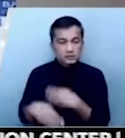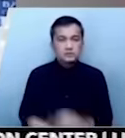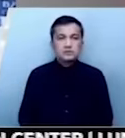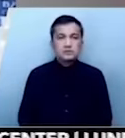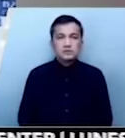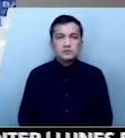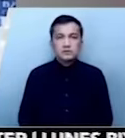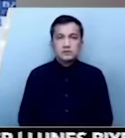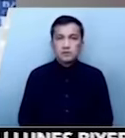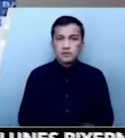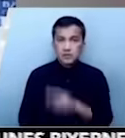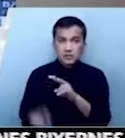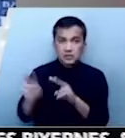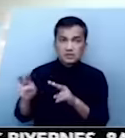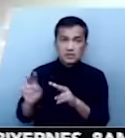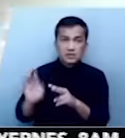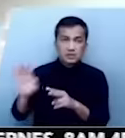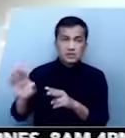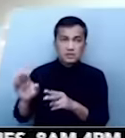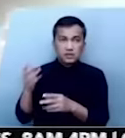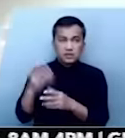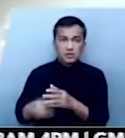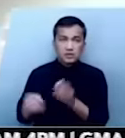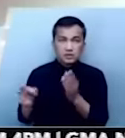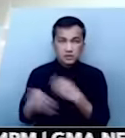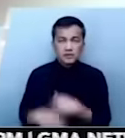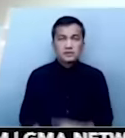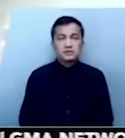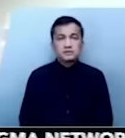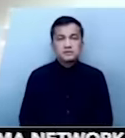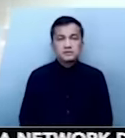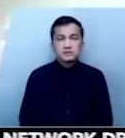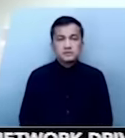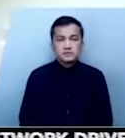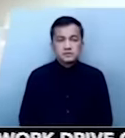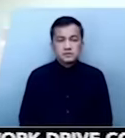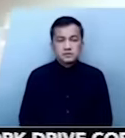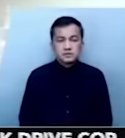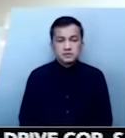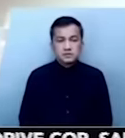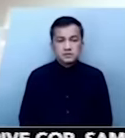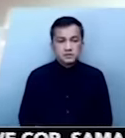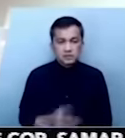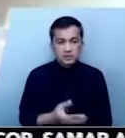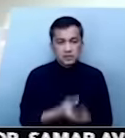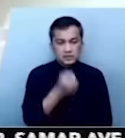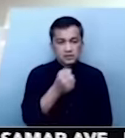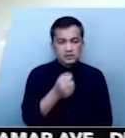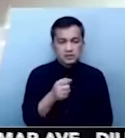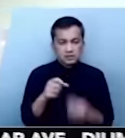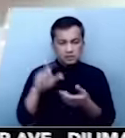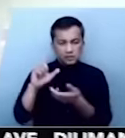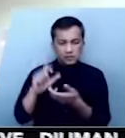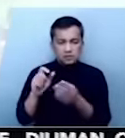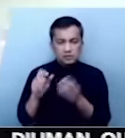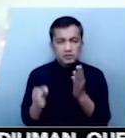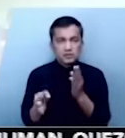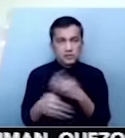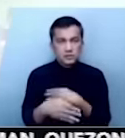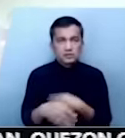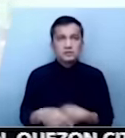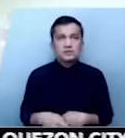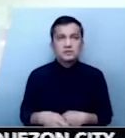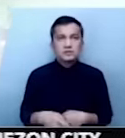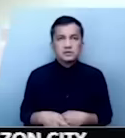makikita ang kanyang nawawalang padala. Isa sa nag-claim ng box ang nag-take ng picture na yon. And then, take ng